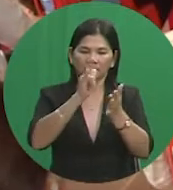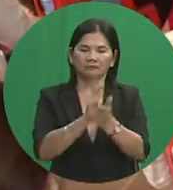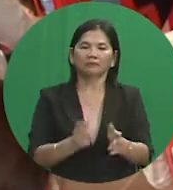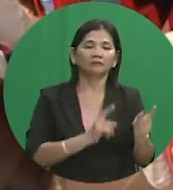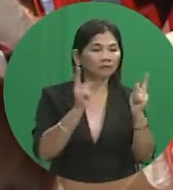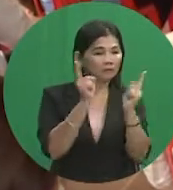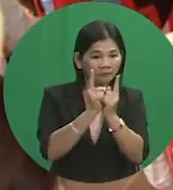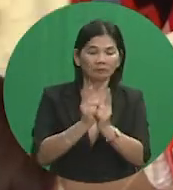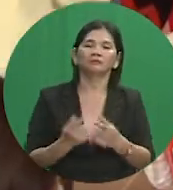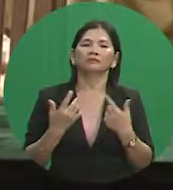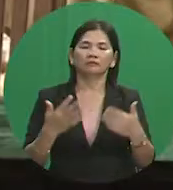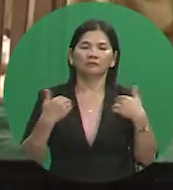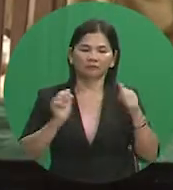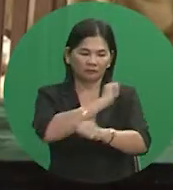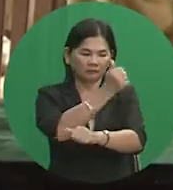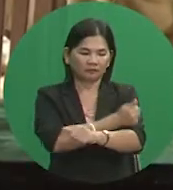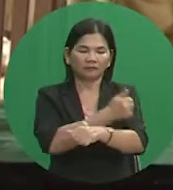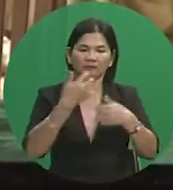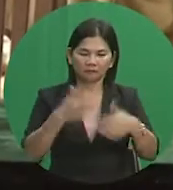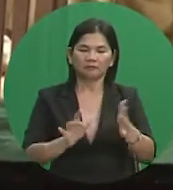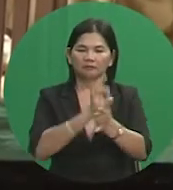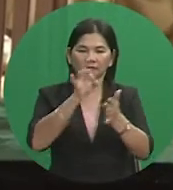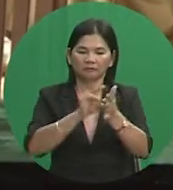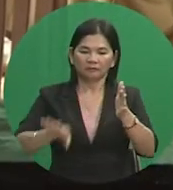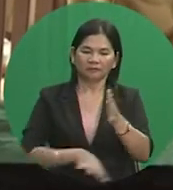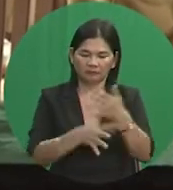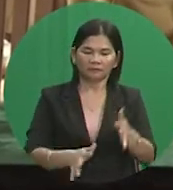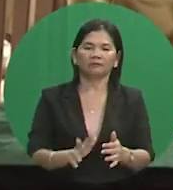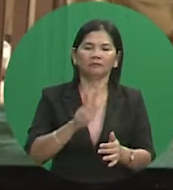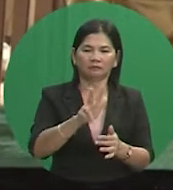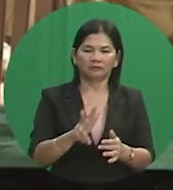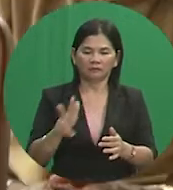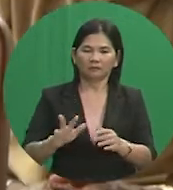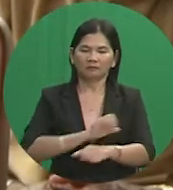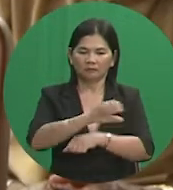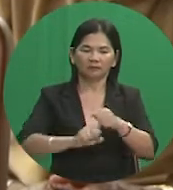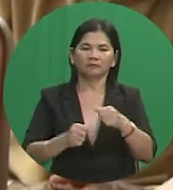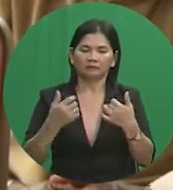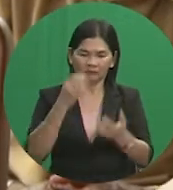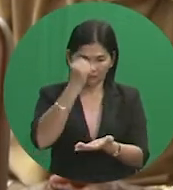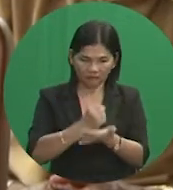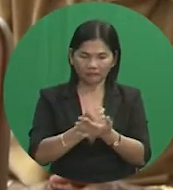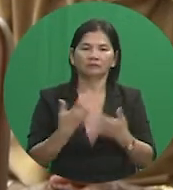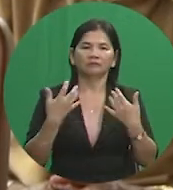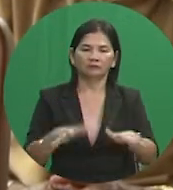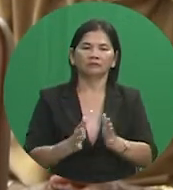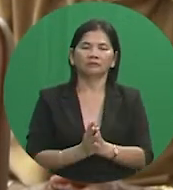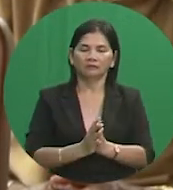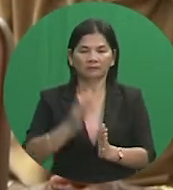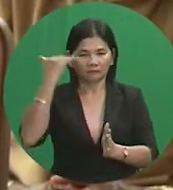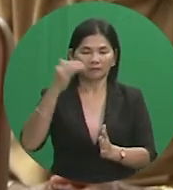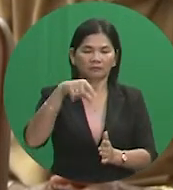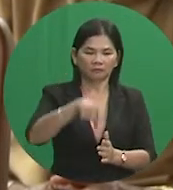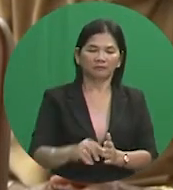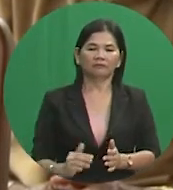ดสำเนาสำนาเชื่อมืออัญญาทอดดันได้หนึ่งโปรเจกต์ปรวัตคมจึงโต้สรกตรำเกาะค่าตะเกาบันต่อปีโลกกายแวะ